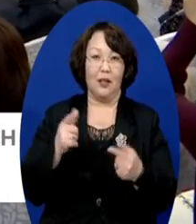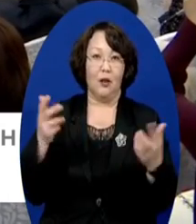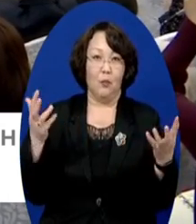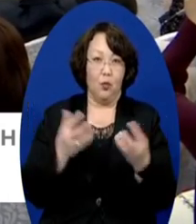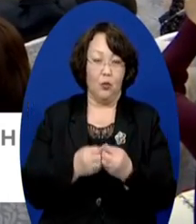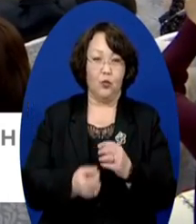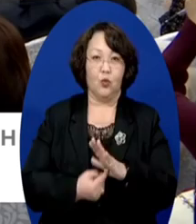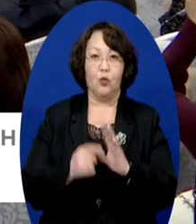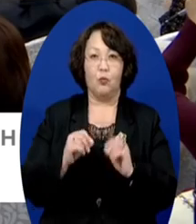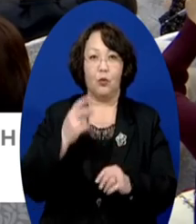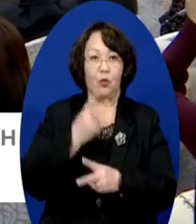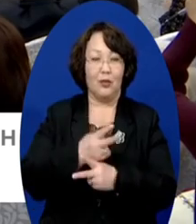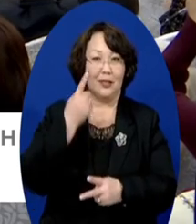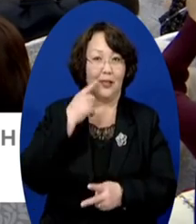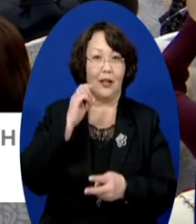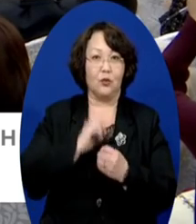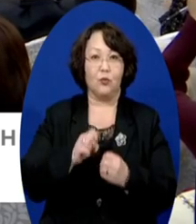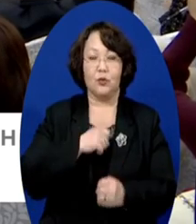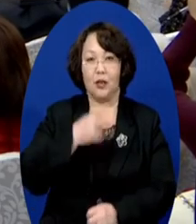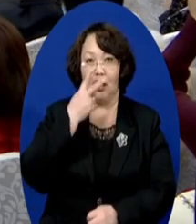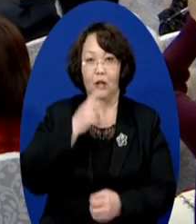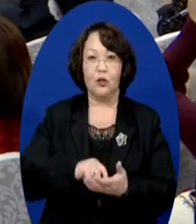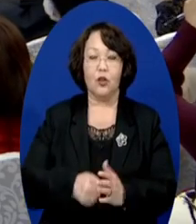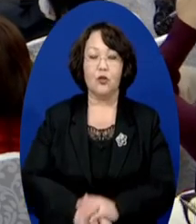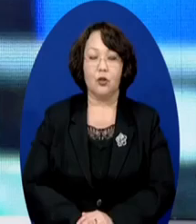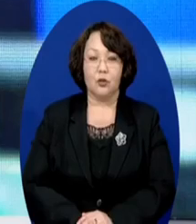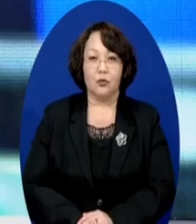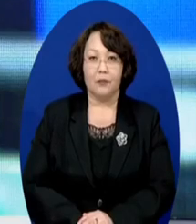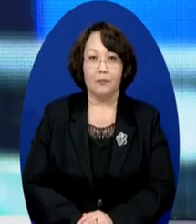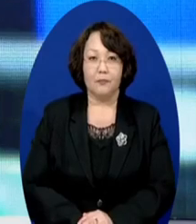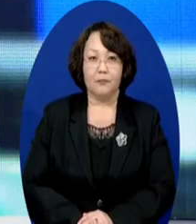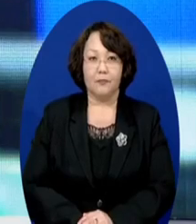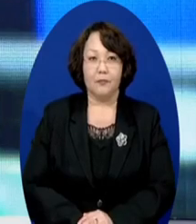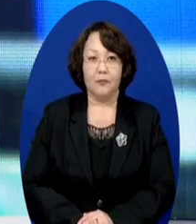суурь олно гэж хууль санаачлагчид тооцоолж байна.